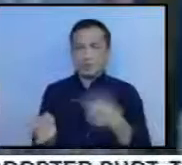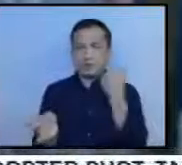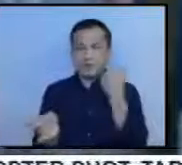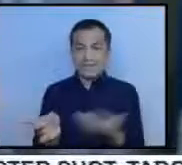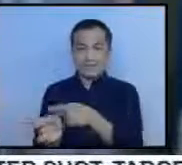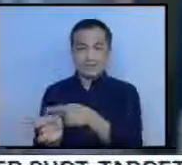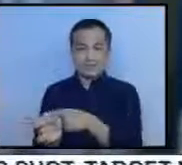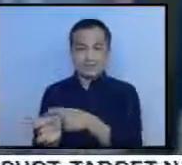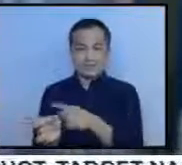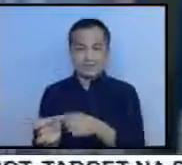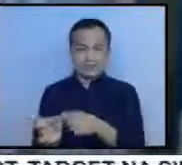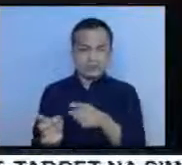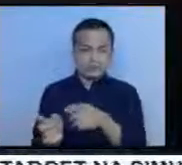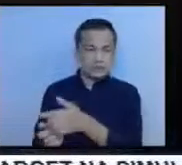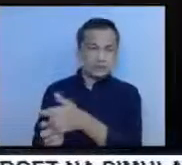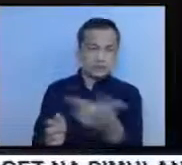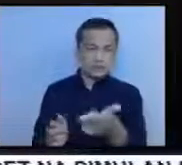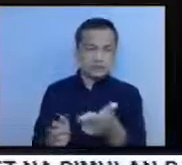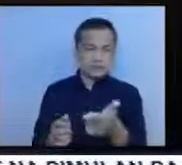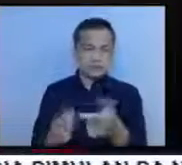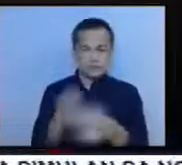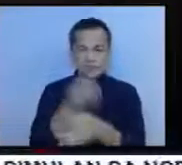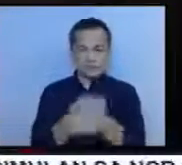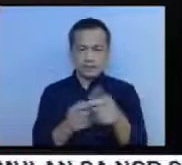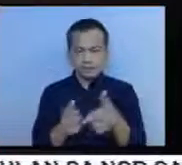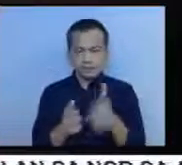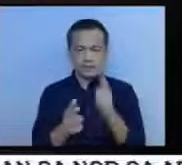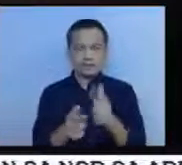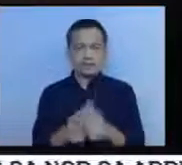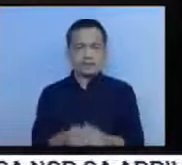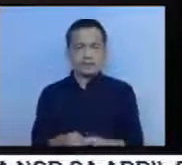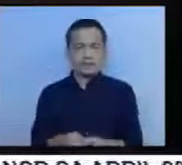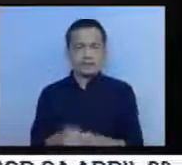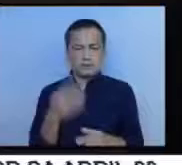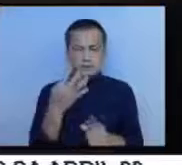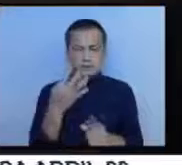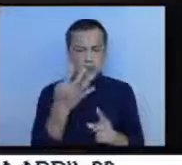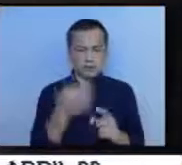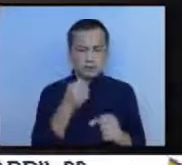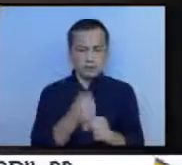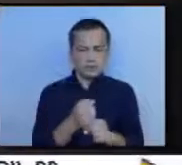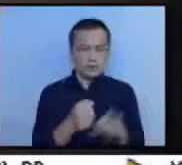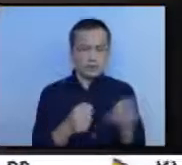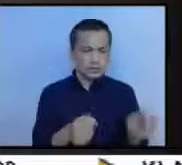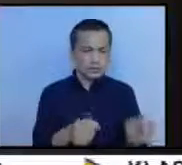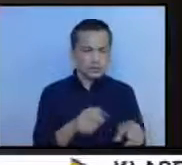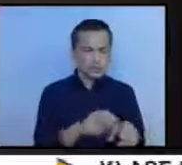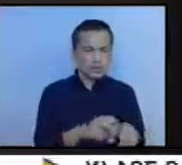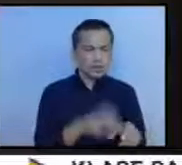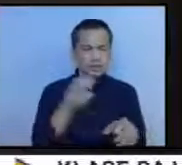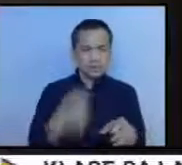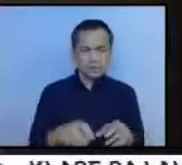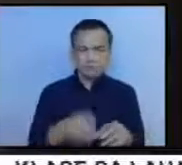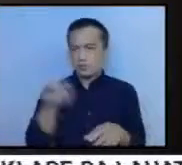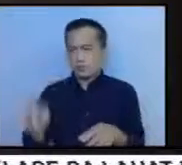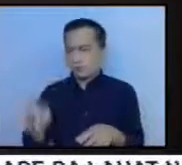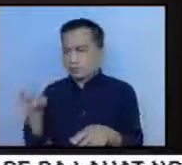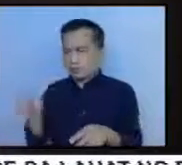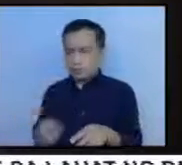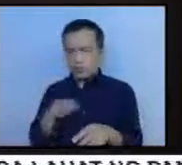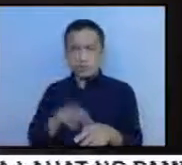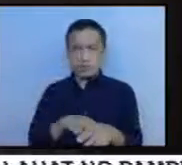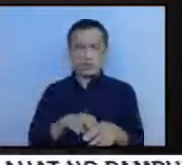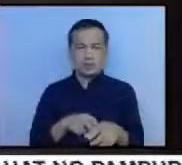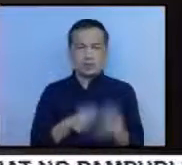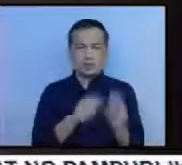siyang biktima, sa paa naman tinamaan. Halos 4 na taon na nagpalipat-lipat ng tirahan sa Bulacan at Pampanga ang akusado hanggang